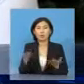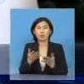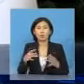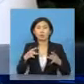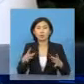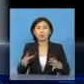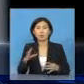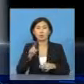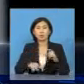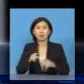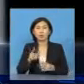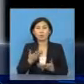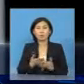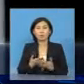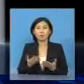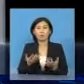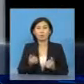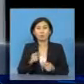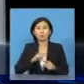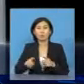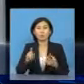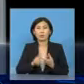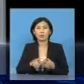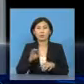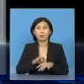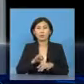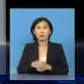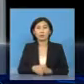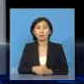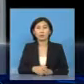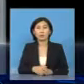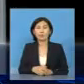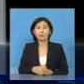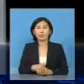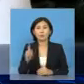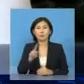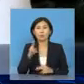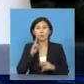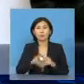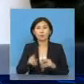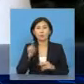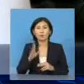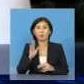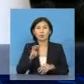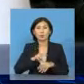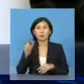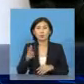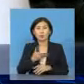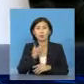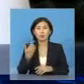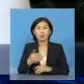там родственников, да, получается, быстро заражается. Тогда что, виноваты здесь будут доктора?